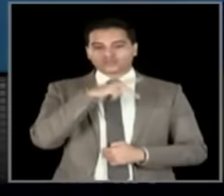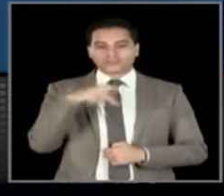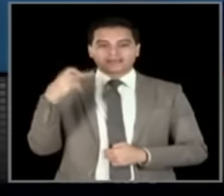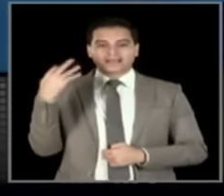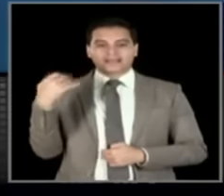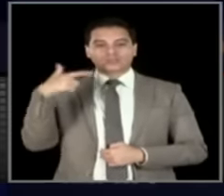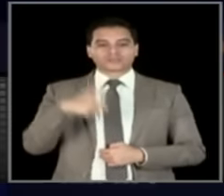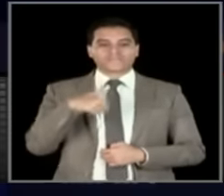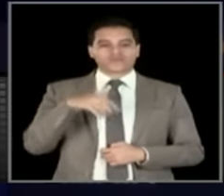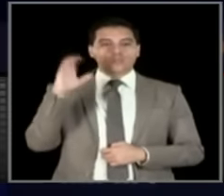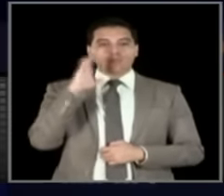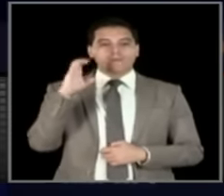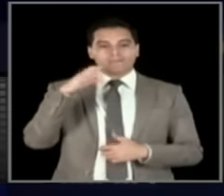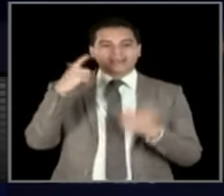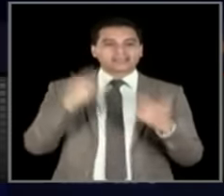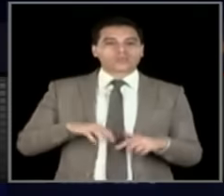بريطانيا؟